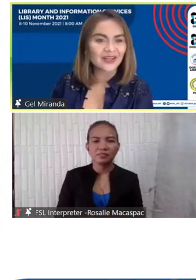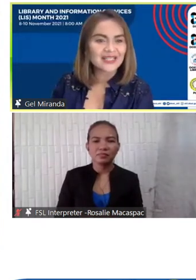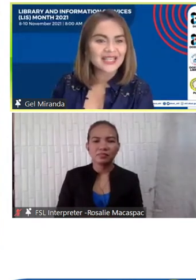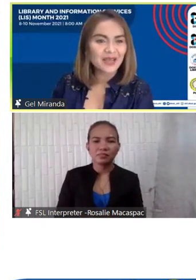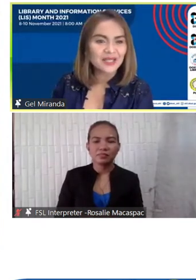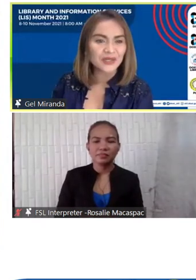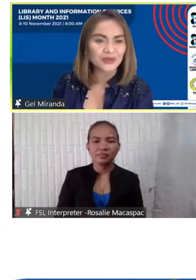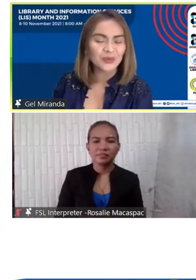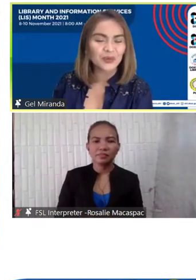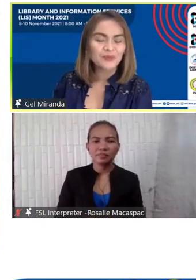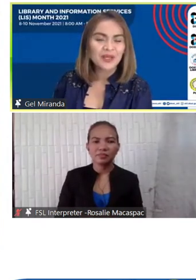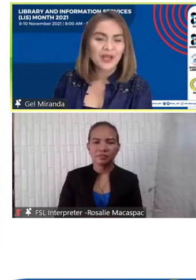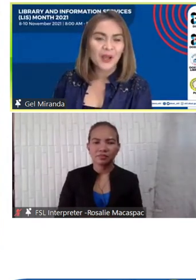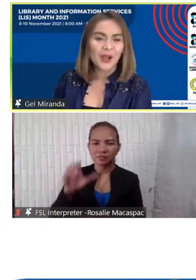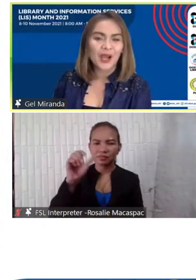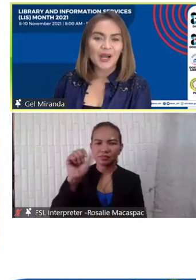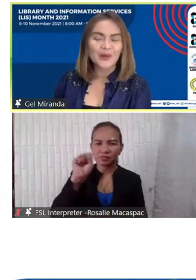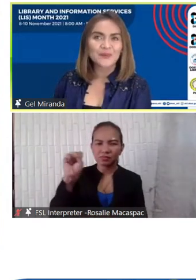Okay, ito. Assembling a group.